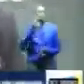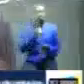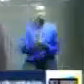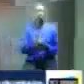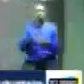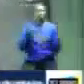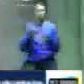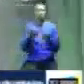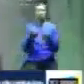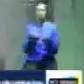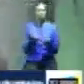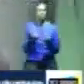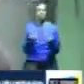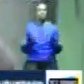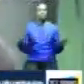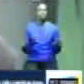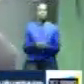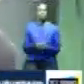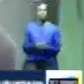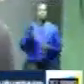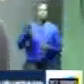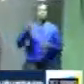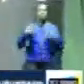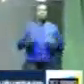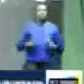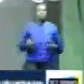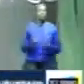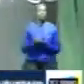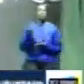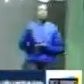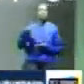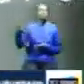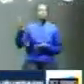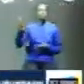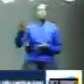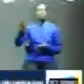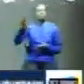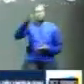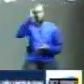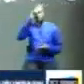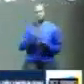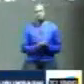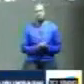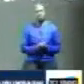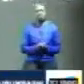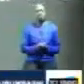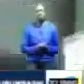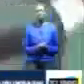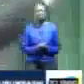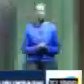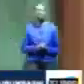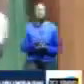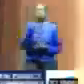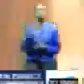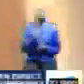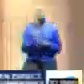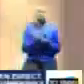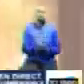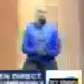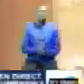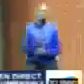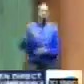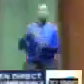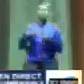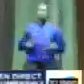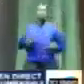son corps c'est pour son mari. Wakati mwanamke anaanza kuolewa, mwili ni ya bwana yake. Aina ya kuonesha watu wote. Tu dois garder ton corps pour